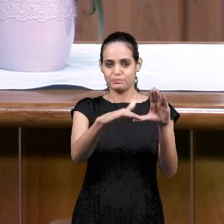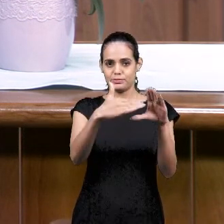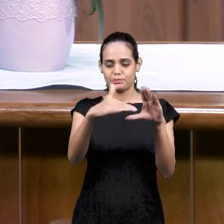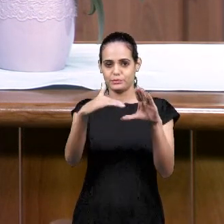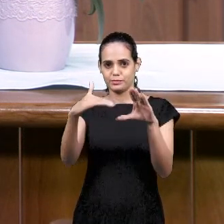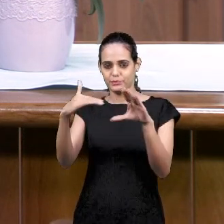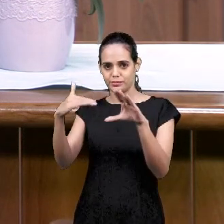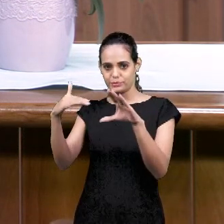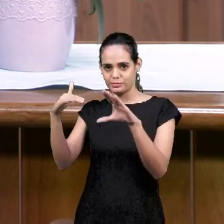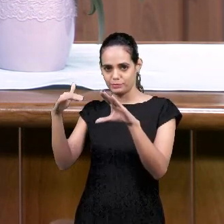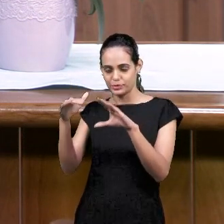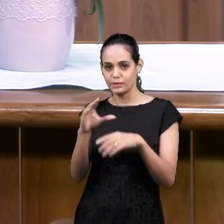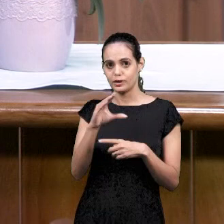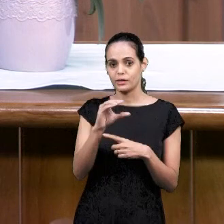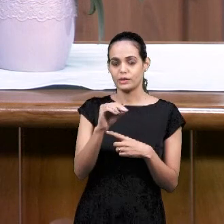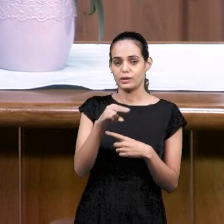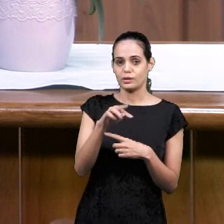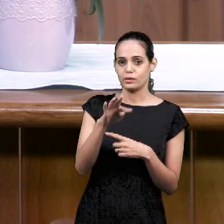dans l'email